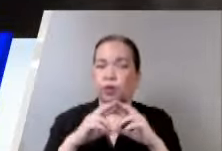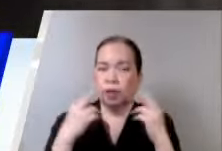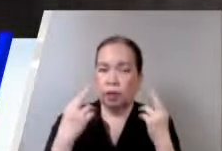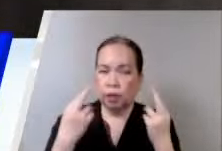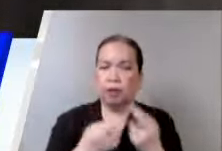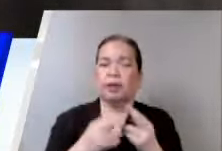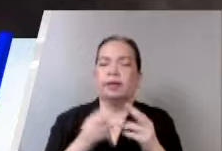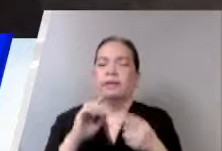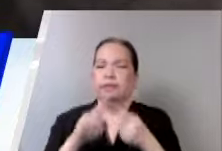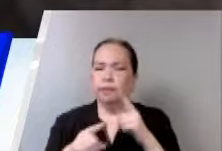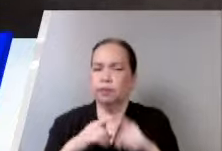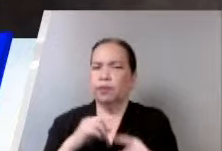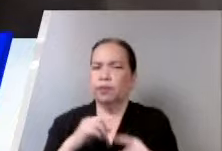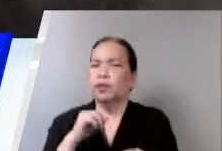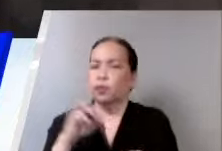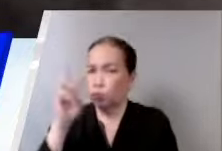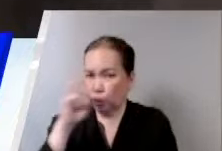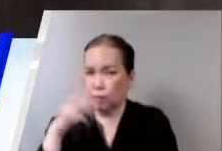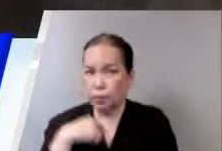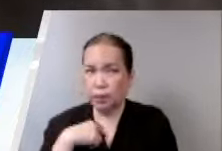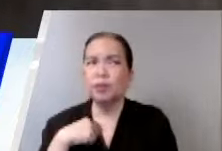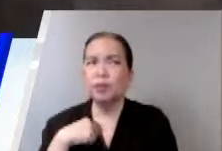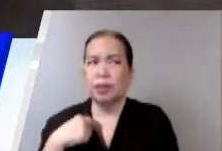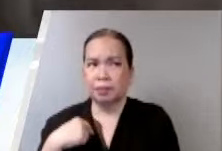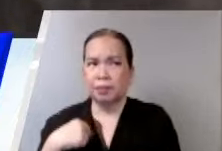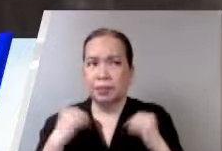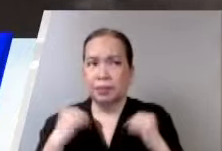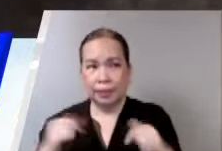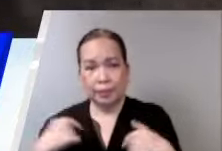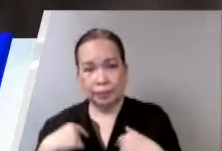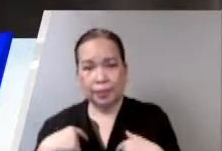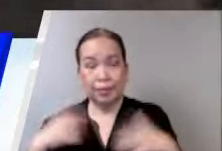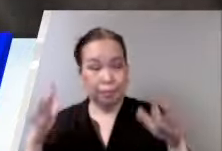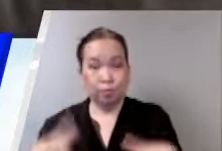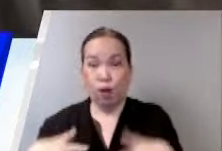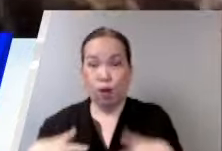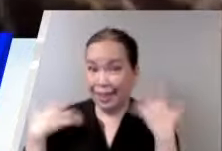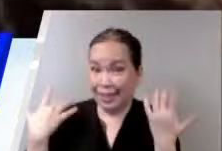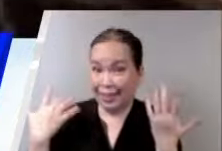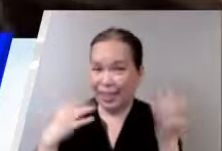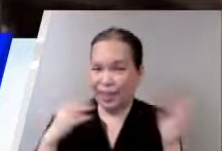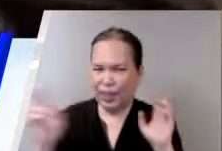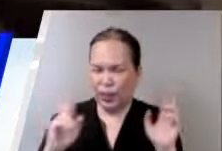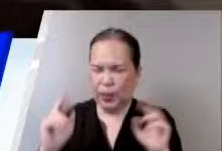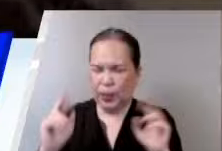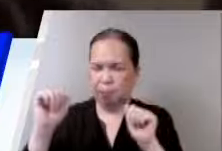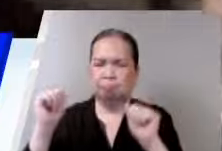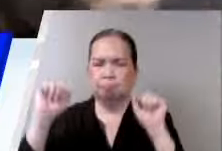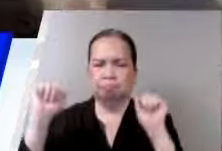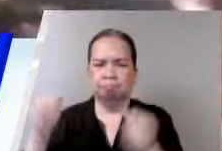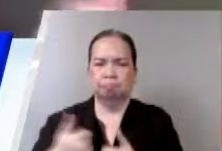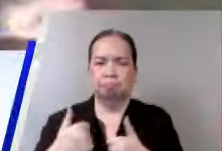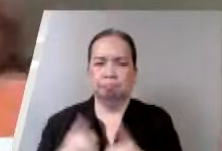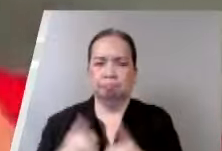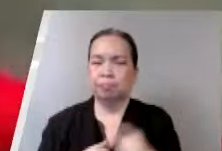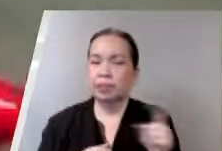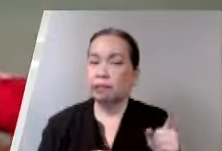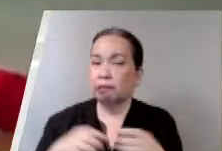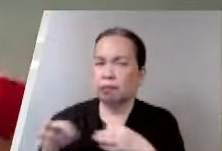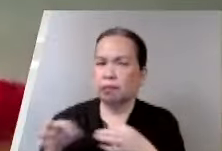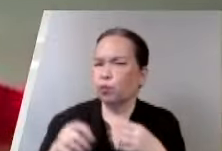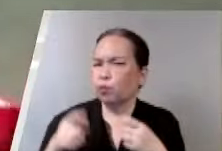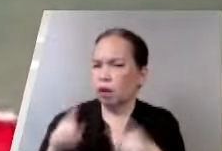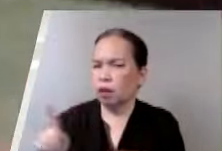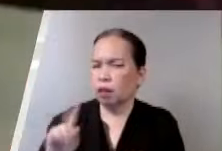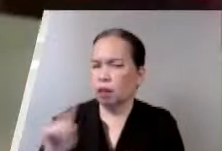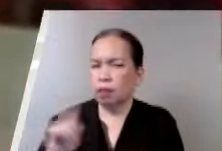Don't worry, dahil here I am, Bubay, buhay na buhay and ready to fight. Paliwanag ni Bubay sa nangyari.